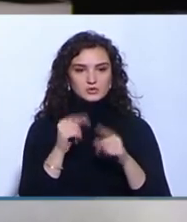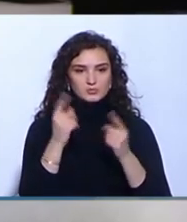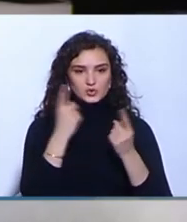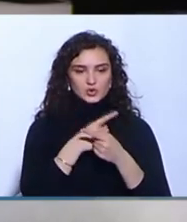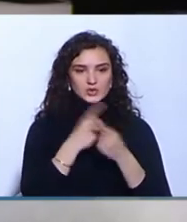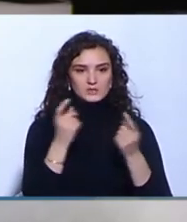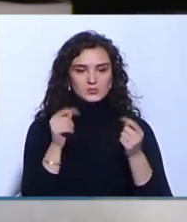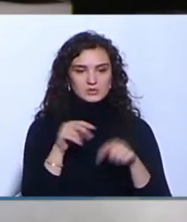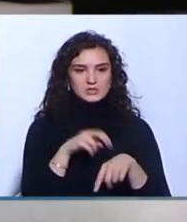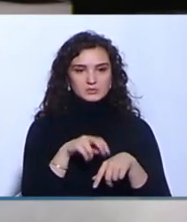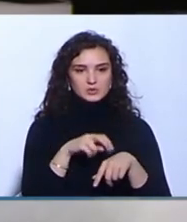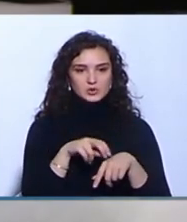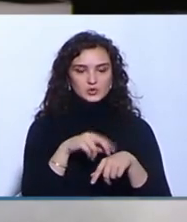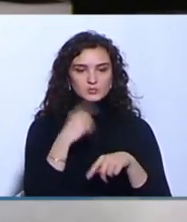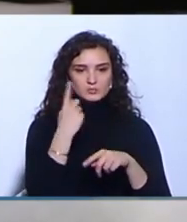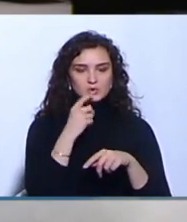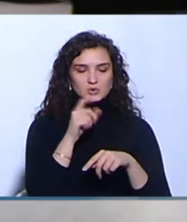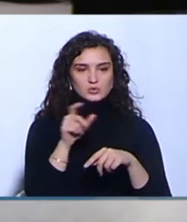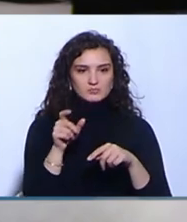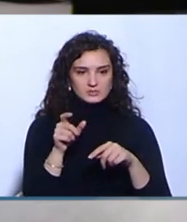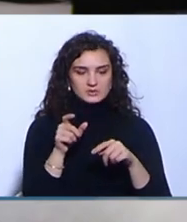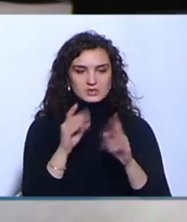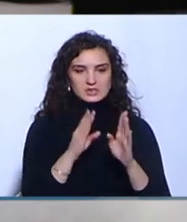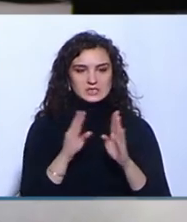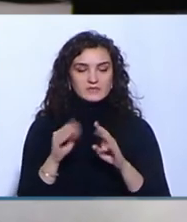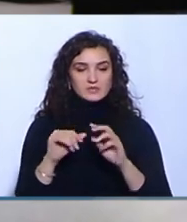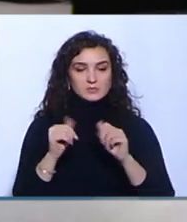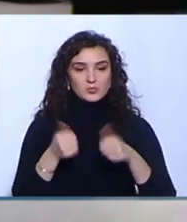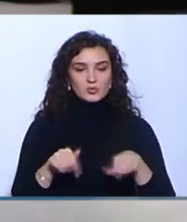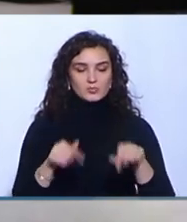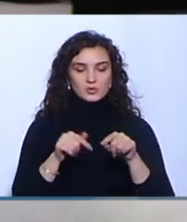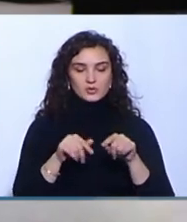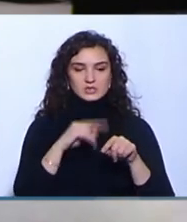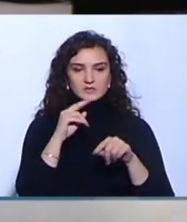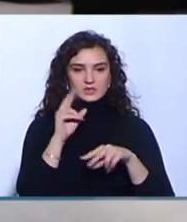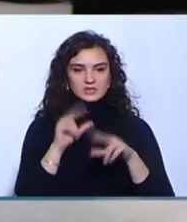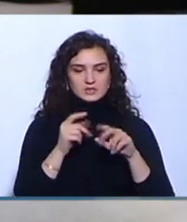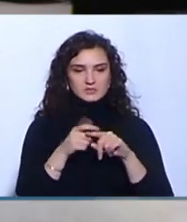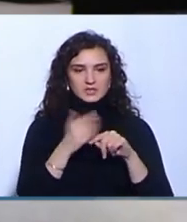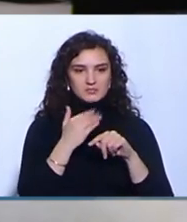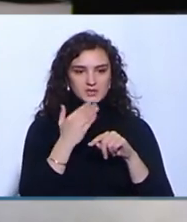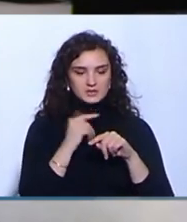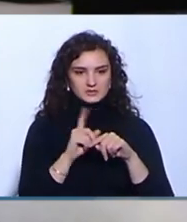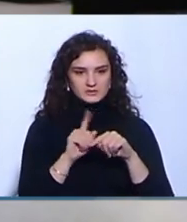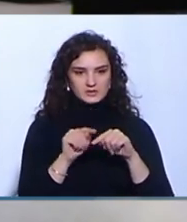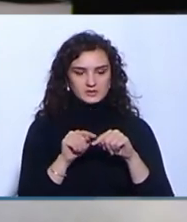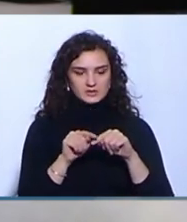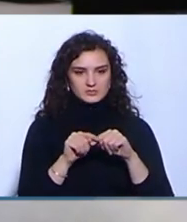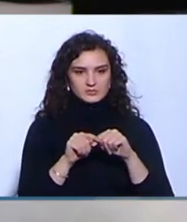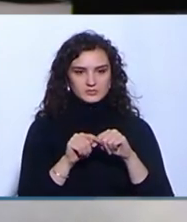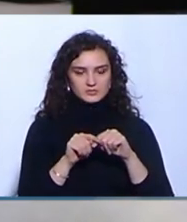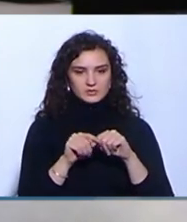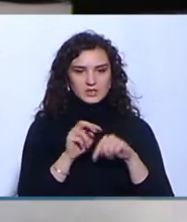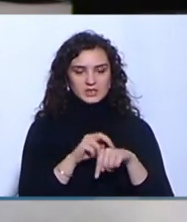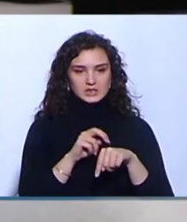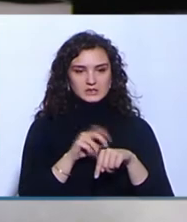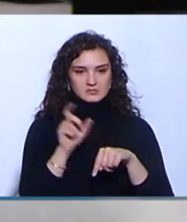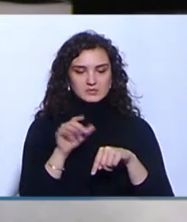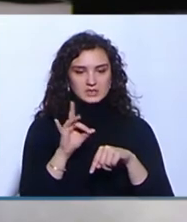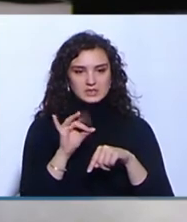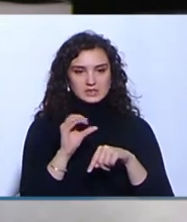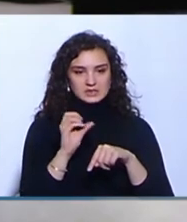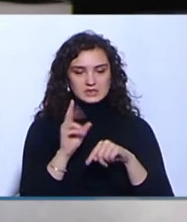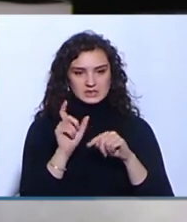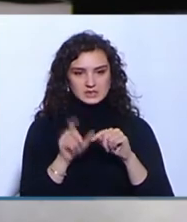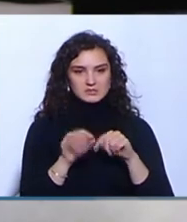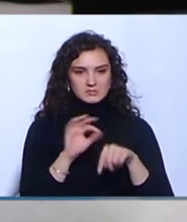მოწოდებული სამედიცინო პერსონალის ქცევის მოდელი, რომელიც ითვალისწინებს ძალიან მარტივ რაღაცას, განსაზღვროს ექიმმა რისკის ქვეშ